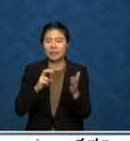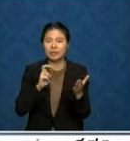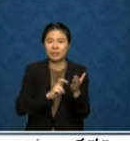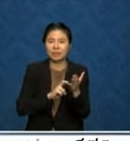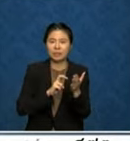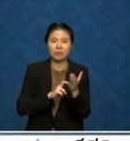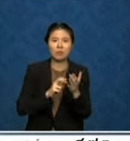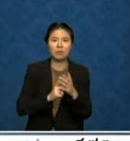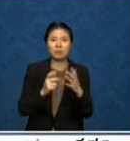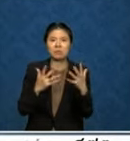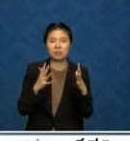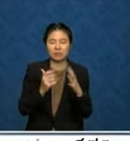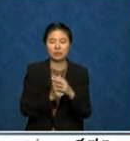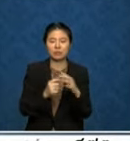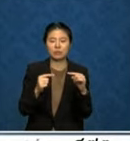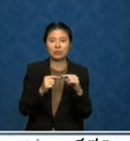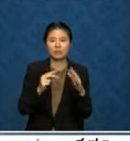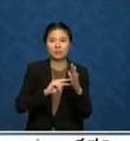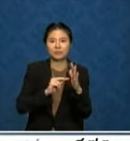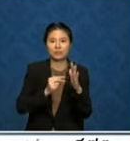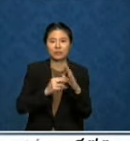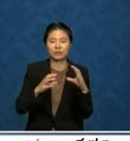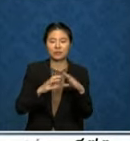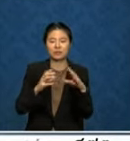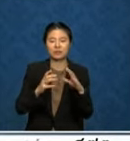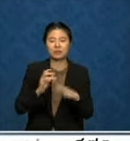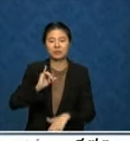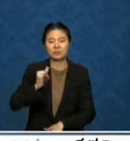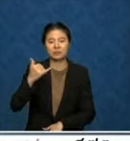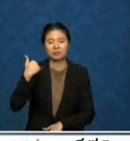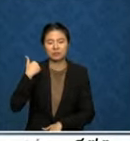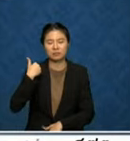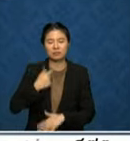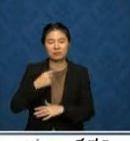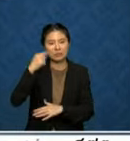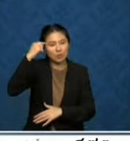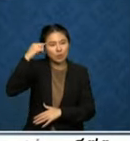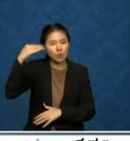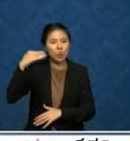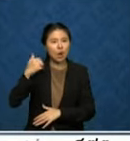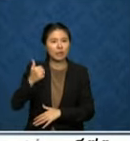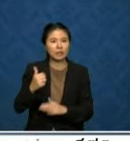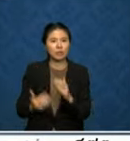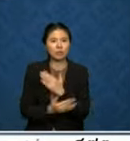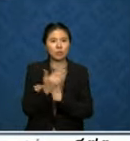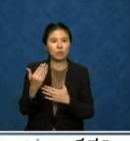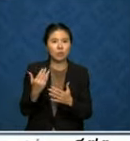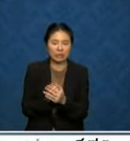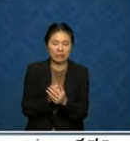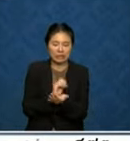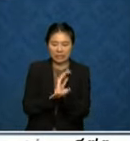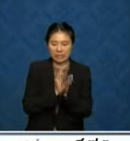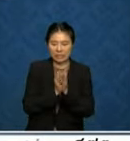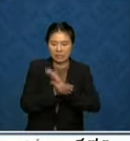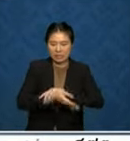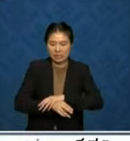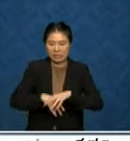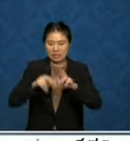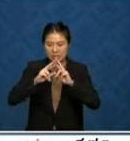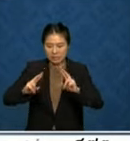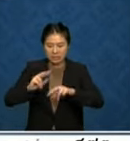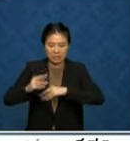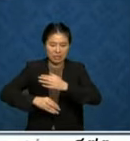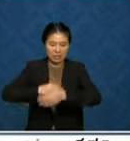งนี้นะคะใช้เป็นช่องทางให้กลุ่มคนบางพวกที่ไม่หวังดีใช้เป็นโอกาสในการฟอกขาวตัวเองเพื่อสร้างความ